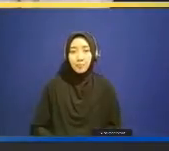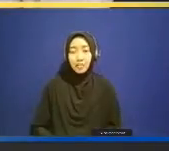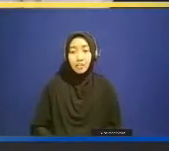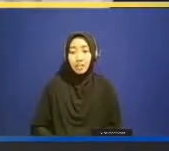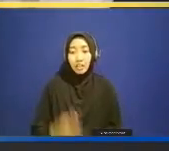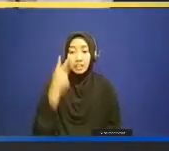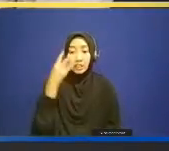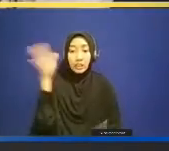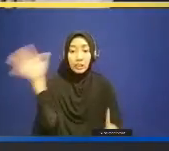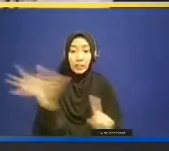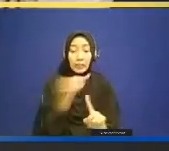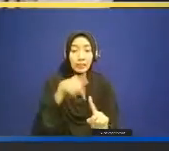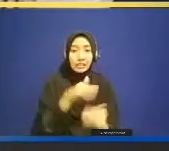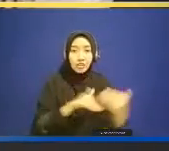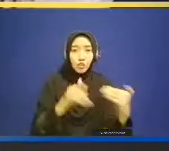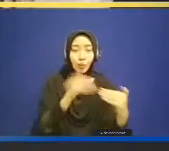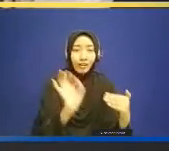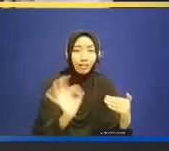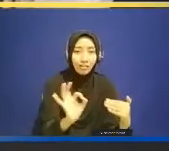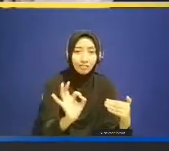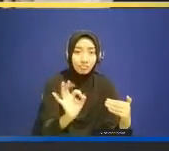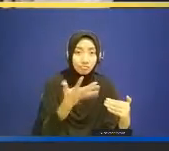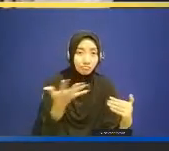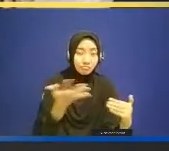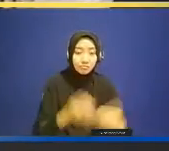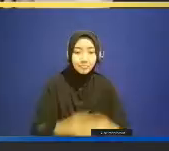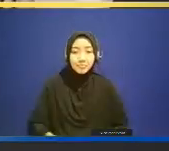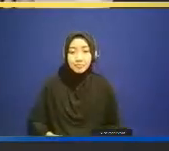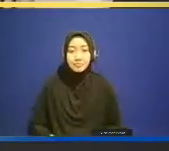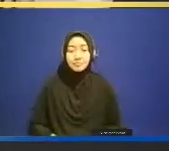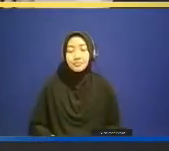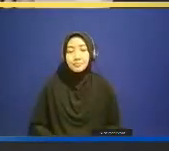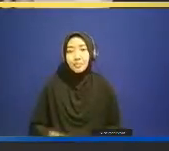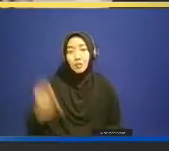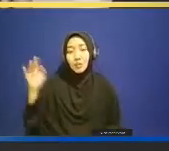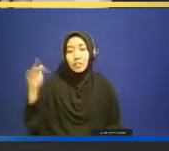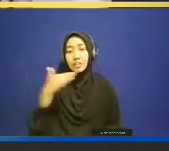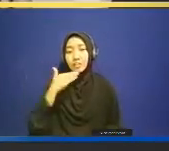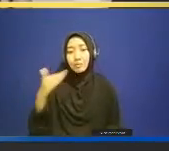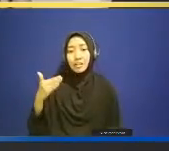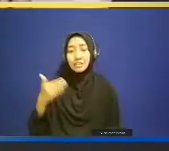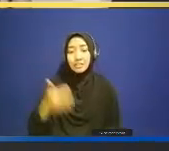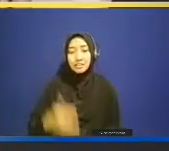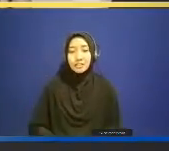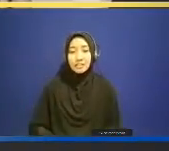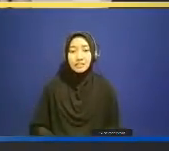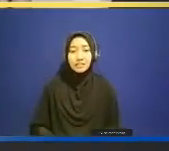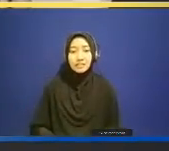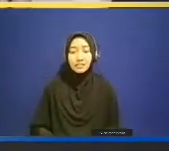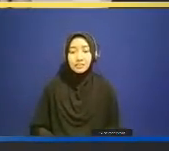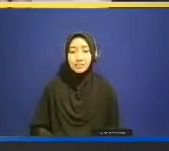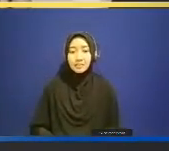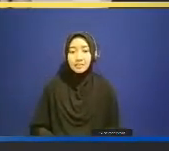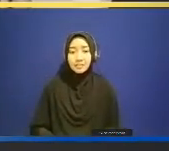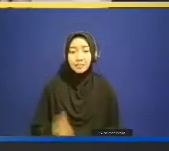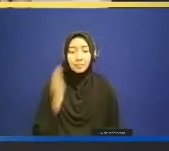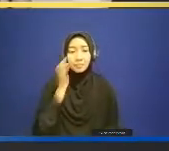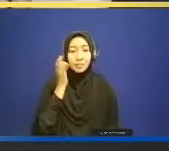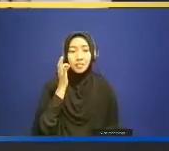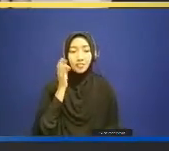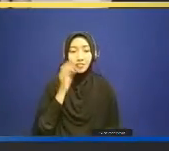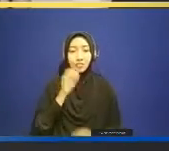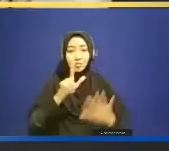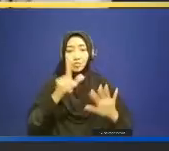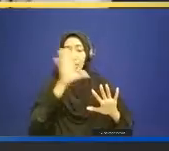nih teenebel atau tidak eh Makasih main gini and full file Om Sorry sampai